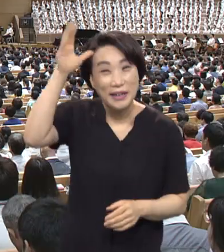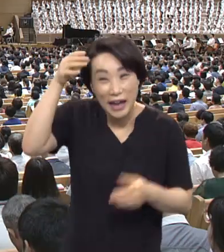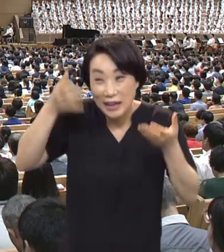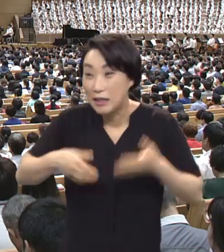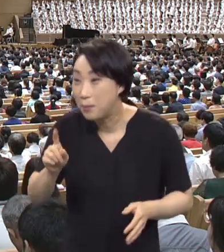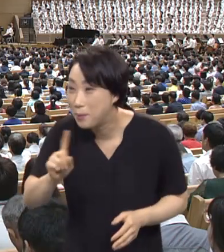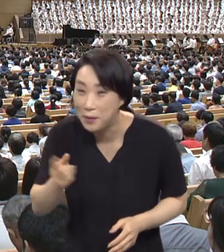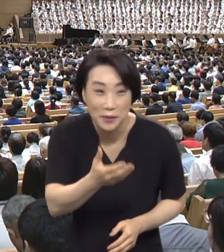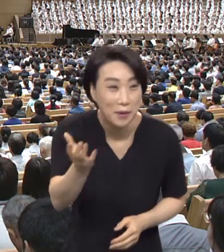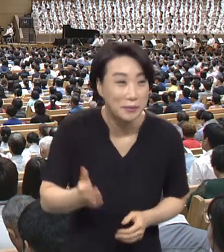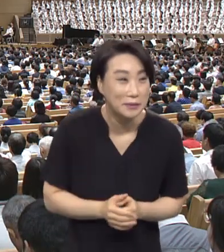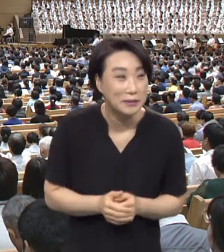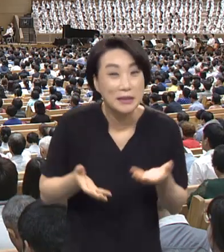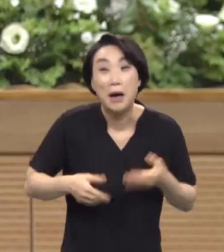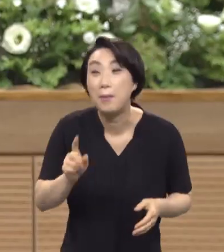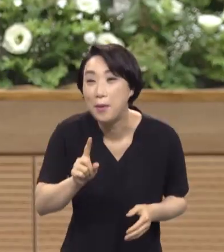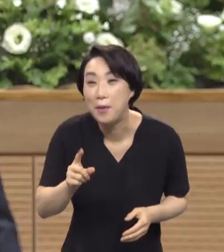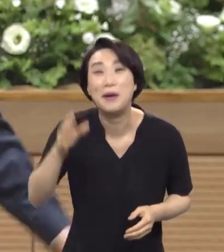나면요?